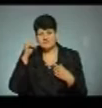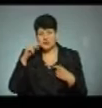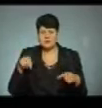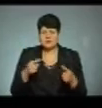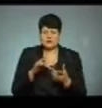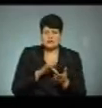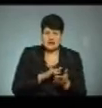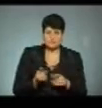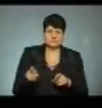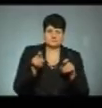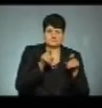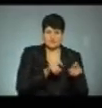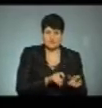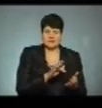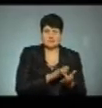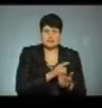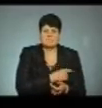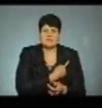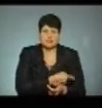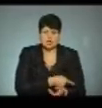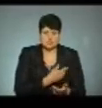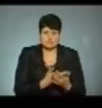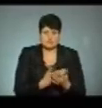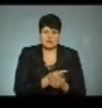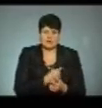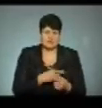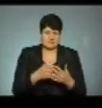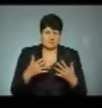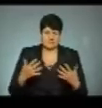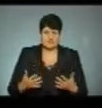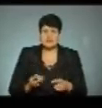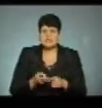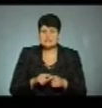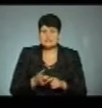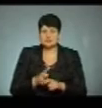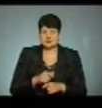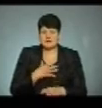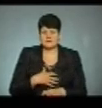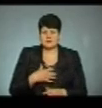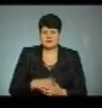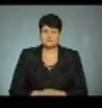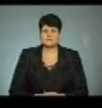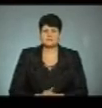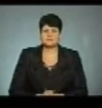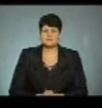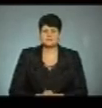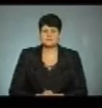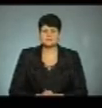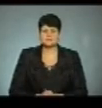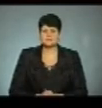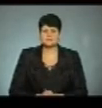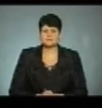центру, з центру там, медичного, скажімо, лікарні і так далі. Тому що це дуже важливо. Ірина Терлюк, Оксана Галіяш. Новини на